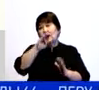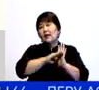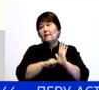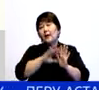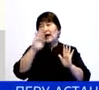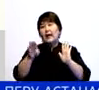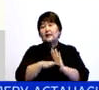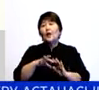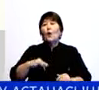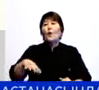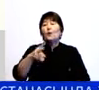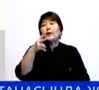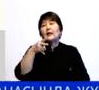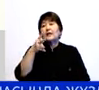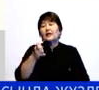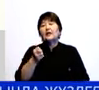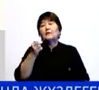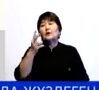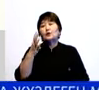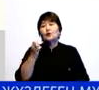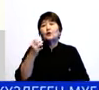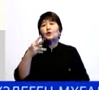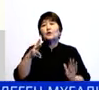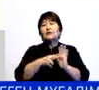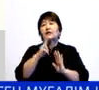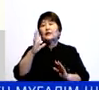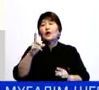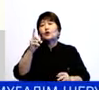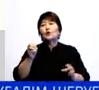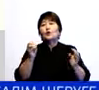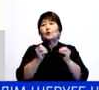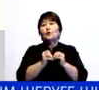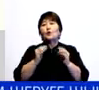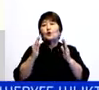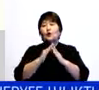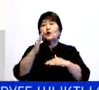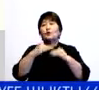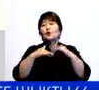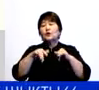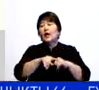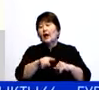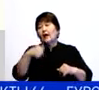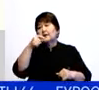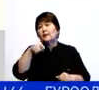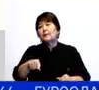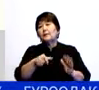аясында облыста 2408 пәтерлік 110 тұрғын үйлердің құрылысы жүргізілуде. Ағымдағы жылы